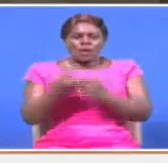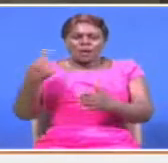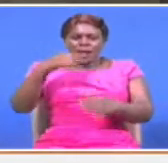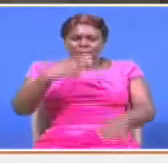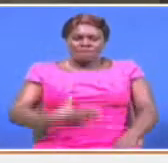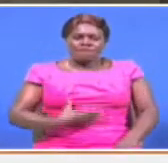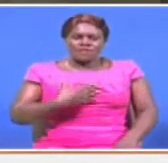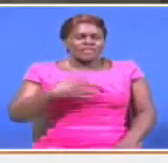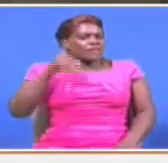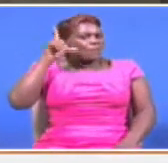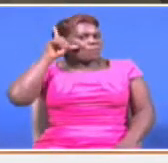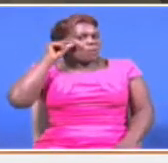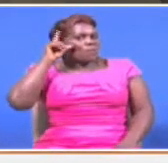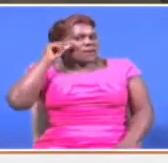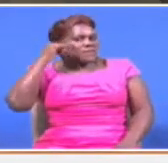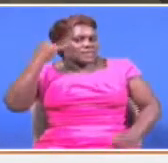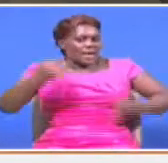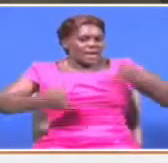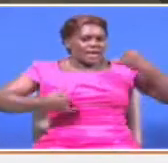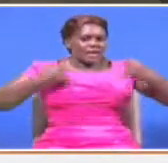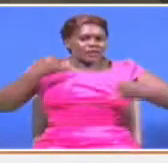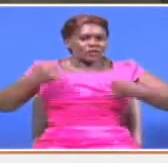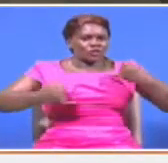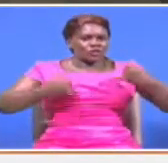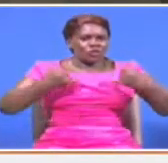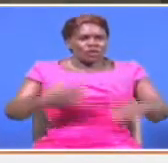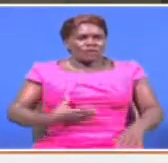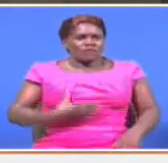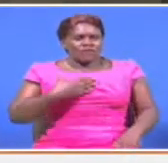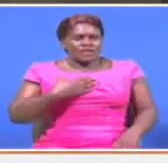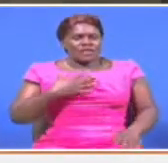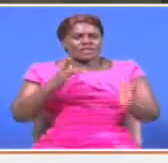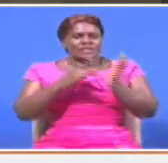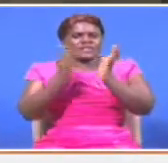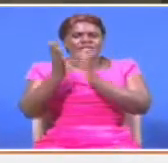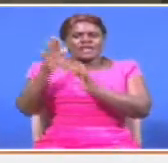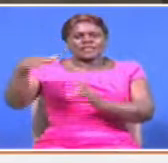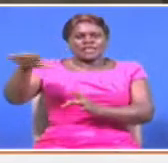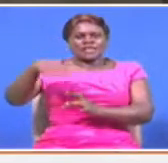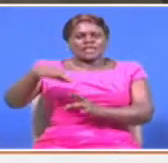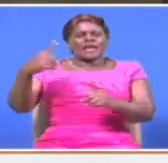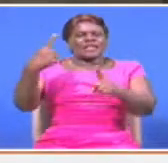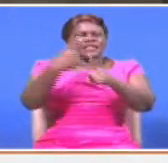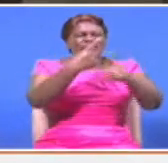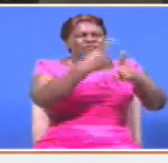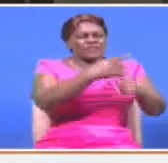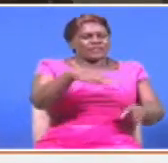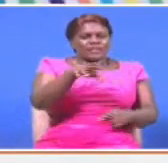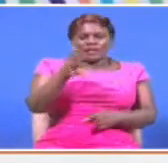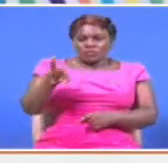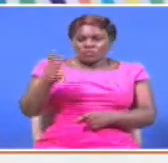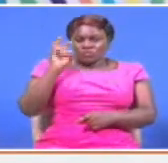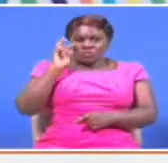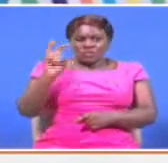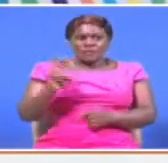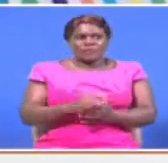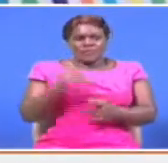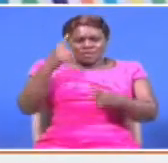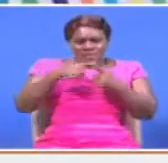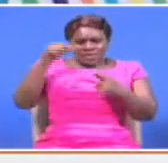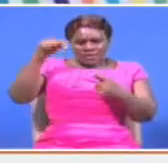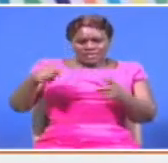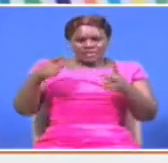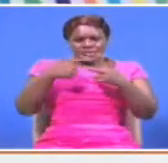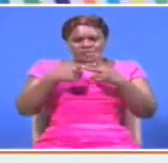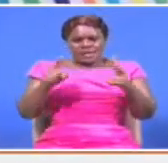mtembee Mombasa, mjienjoy, mtembee Fort Jesus, Mama Ngina, Hali Park, mjione nini. Mwaka huu